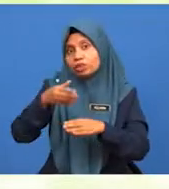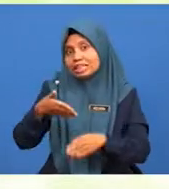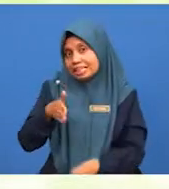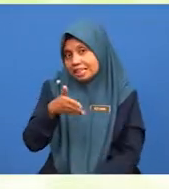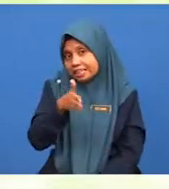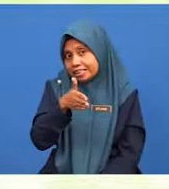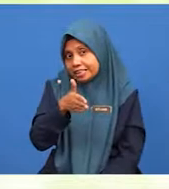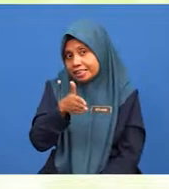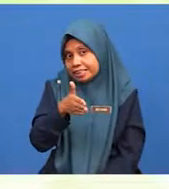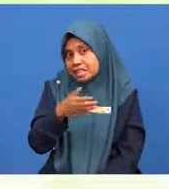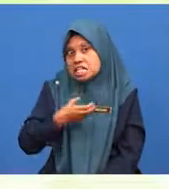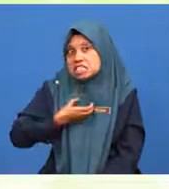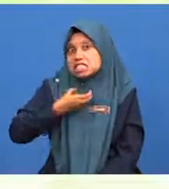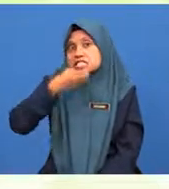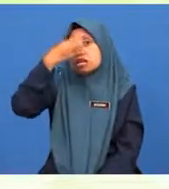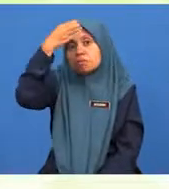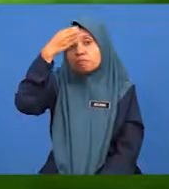dan kucing.